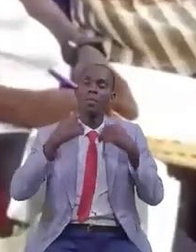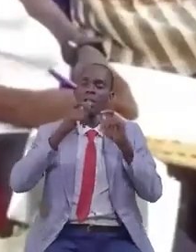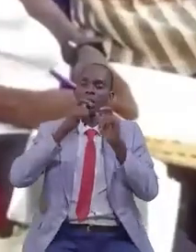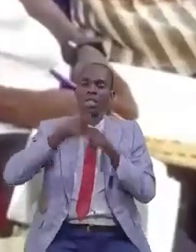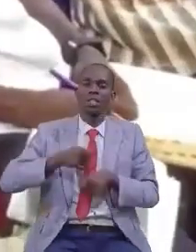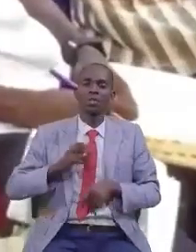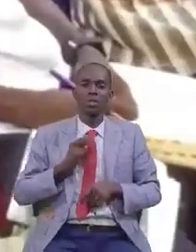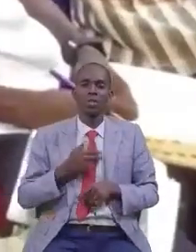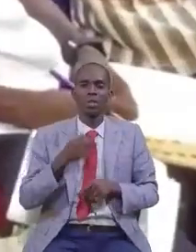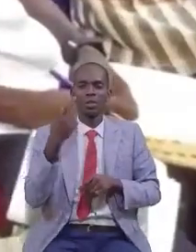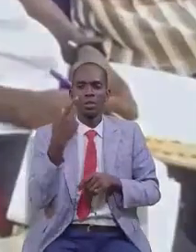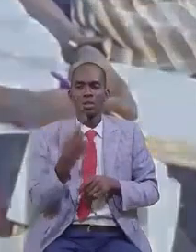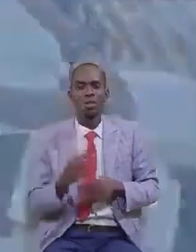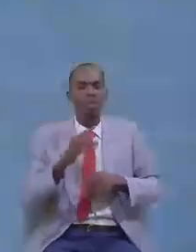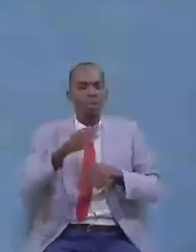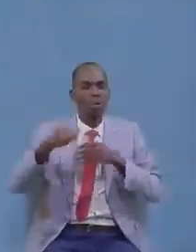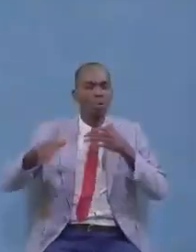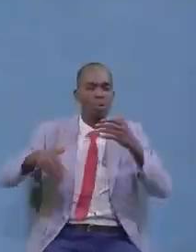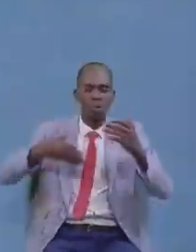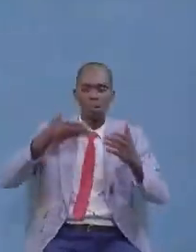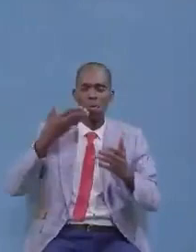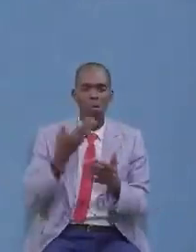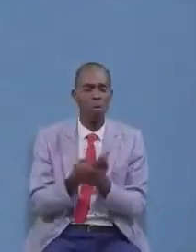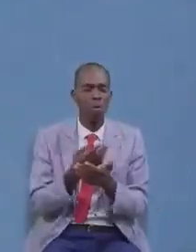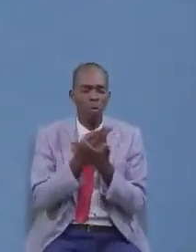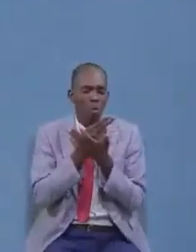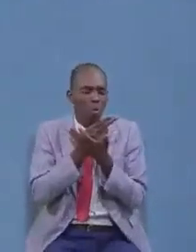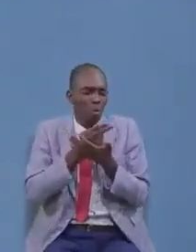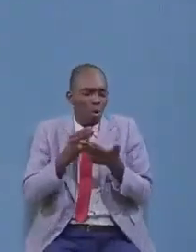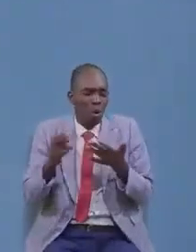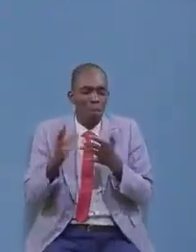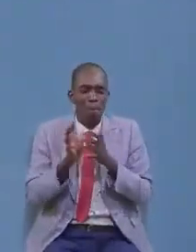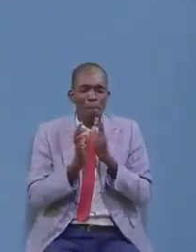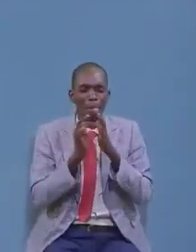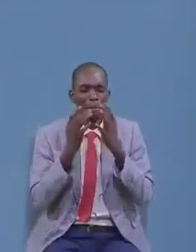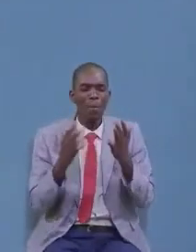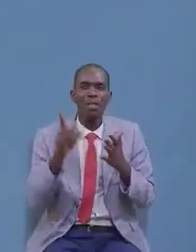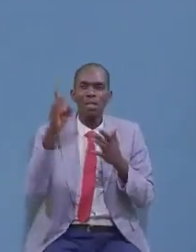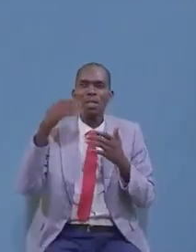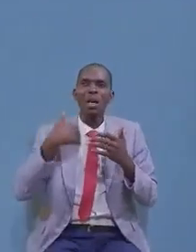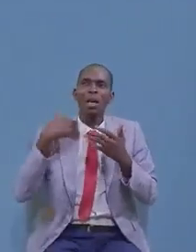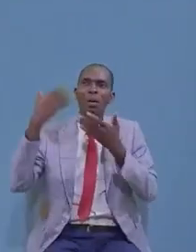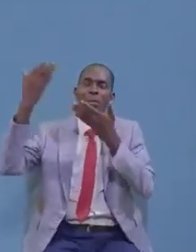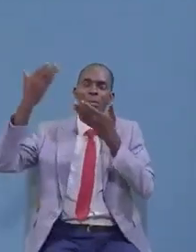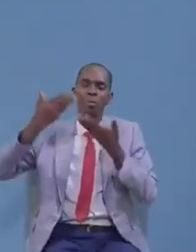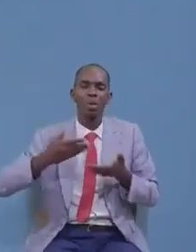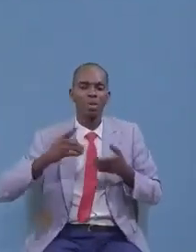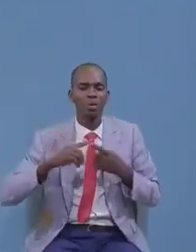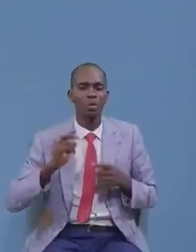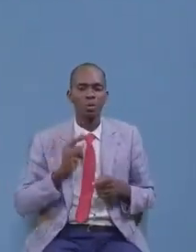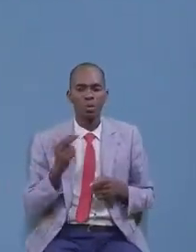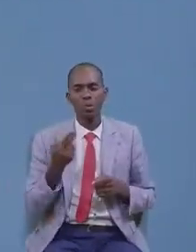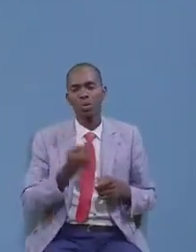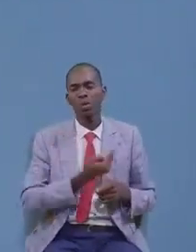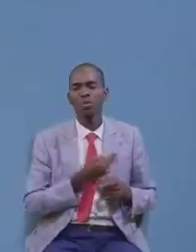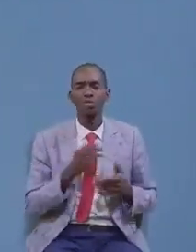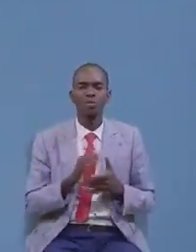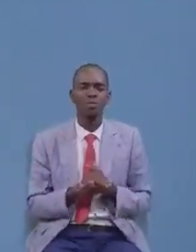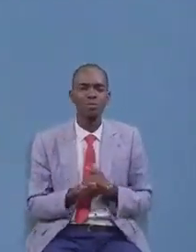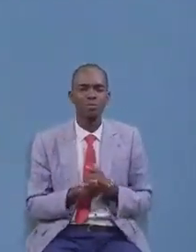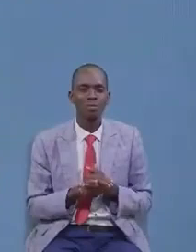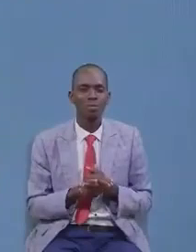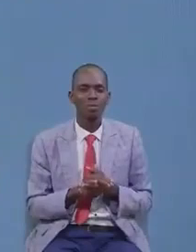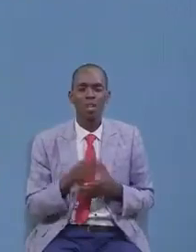The whole Bible, the holy Bible he has given us. ఆయన మనకు సంపూర్ణమై ఉన్న పరిశుద్ధమైన గ్రంథాన్ని